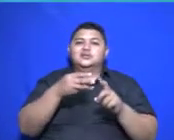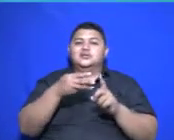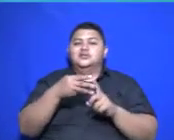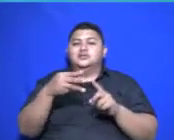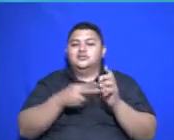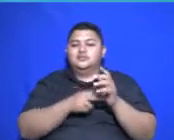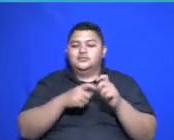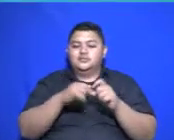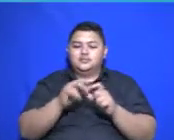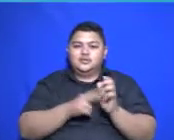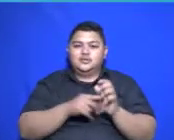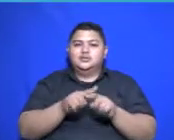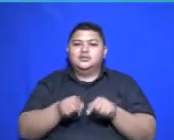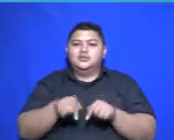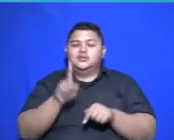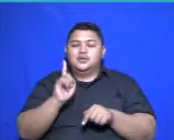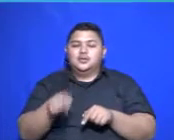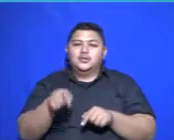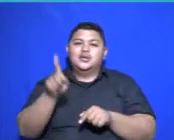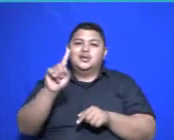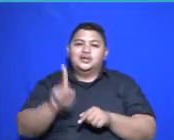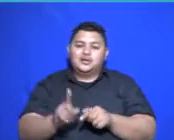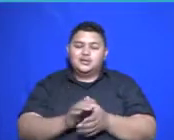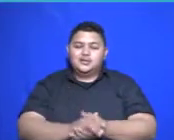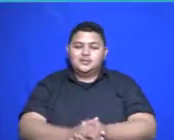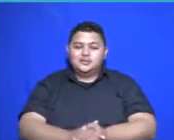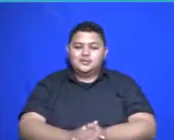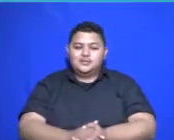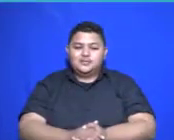menggunakan listrik. Berikutnya adalah ini yang cukup menarik.